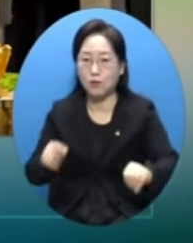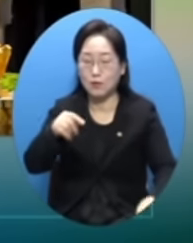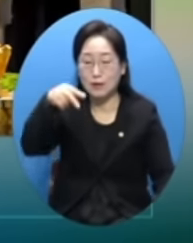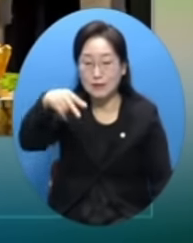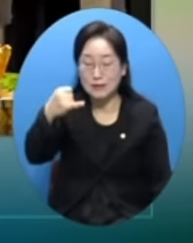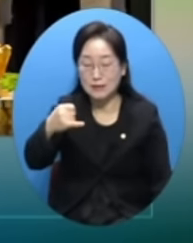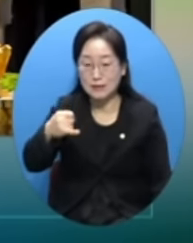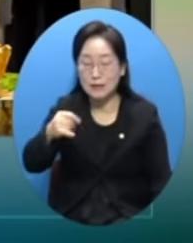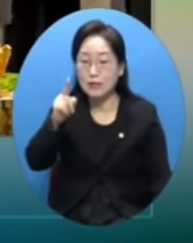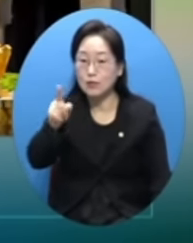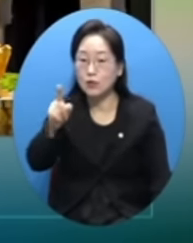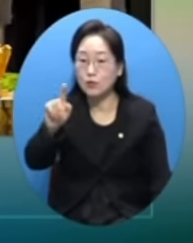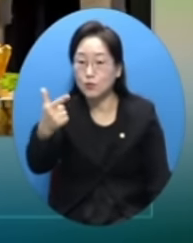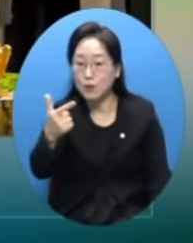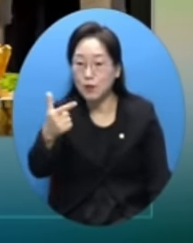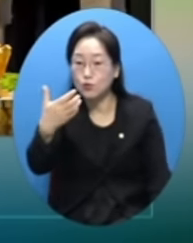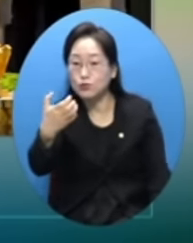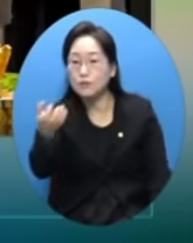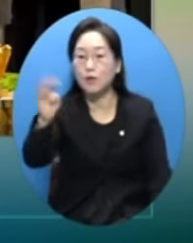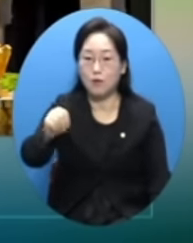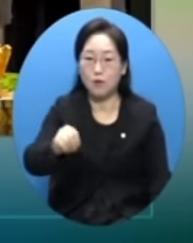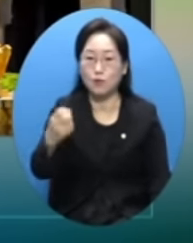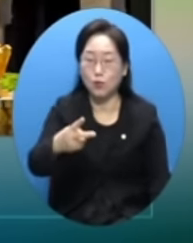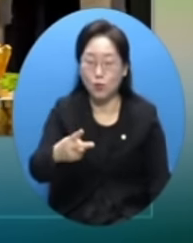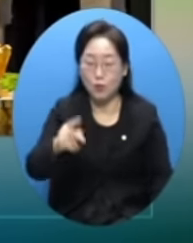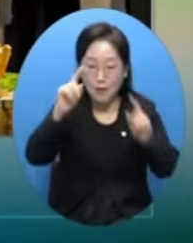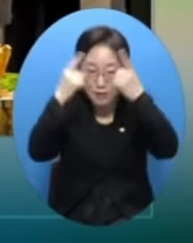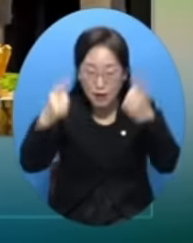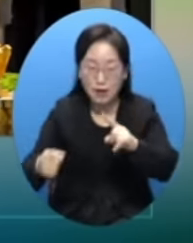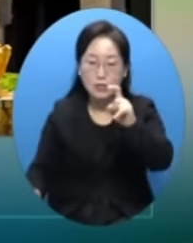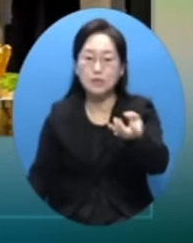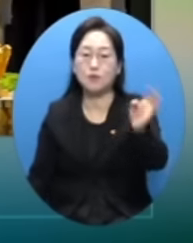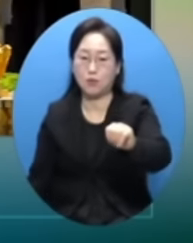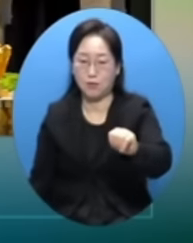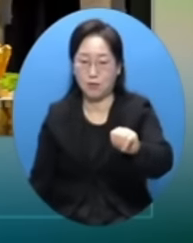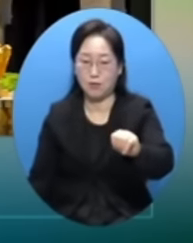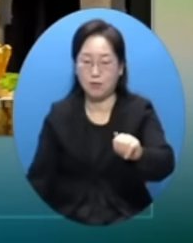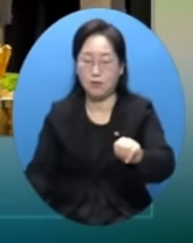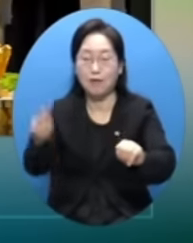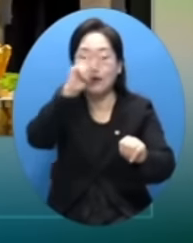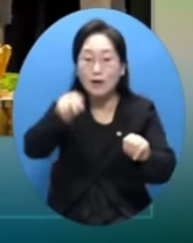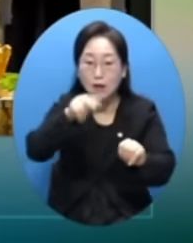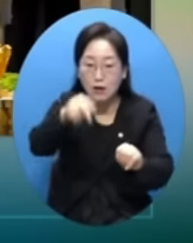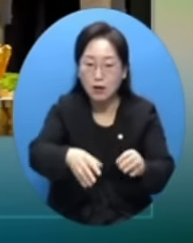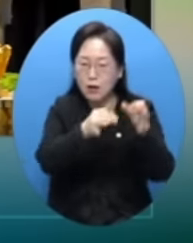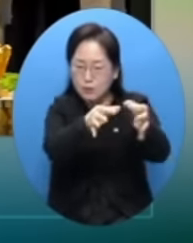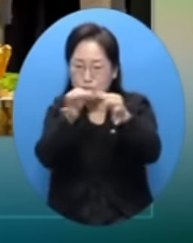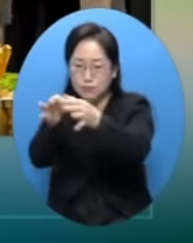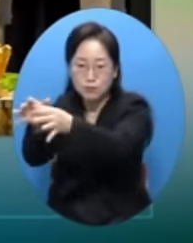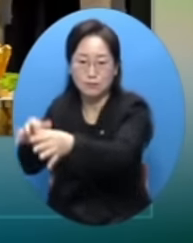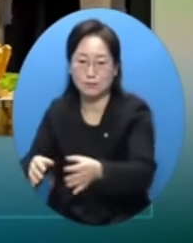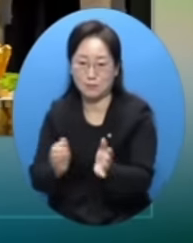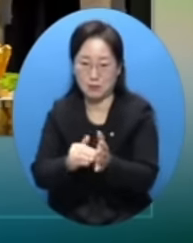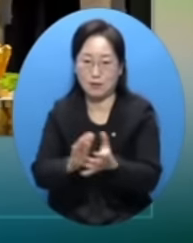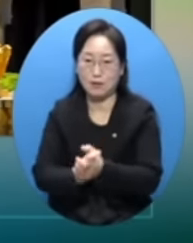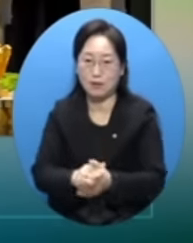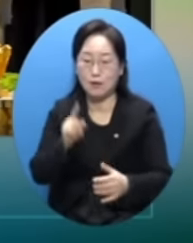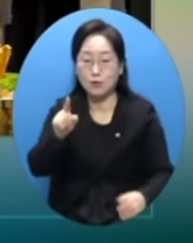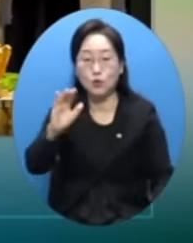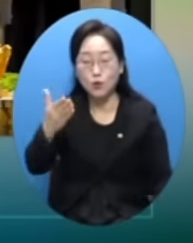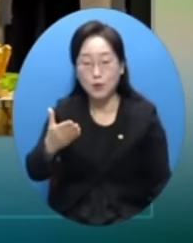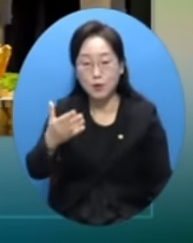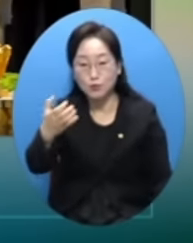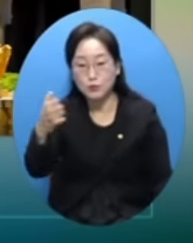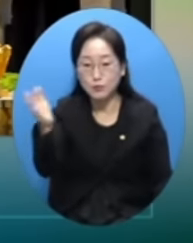그 고국인 아일랜드 여러 대학에 약 10억 달러 그 1조 3천억을 기부합니다 1990년 중반부터는 미국과 아이랜드를